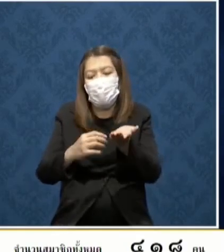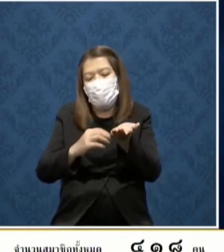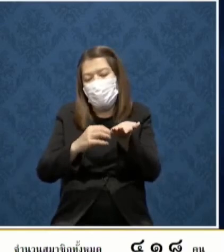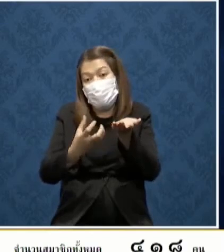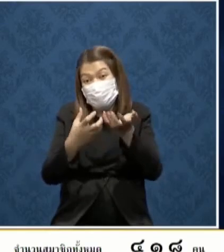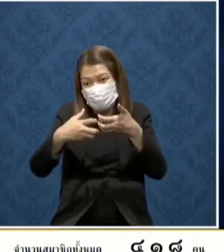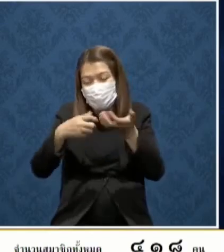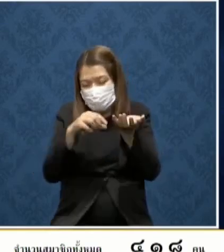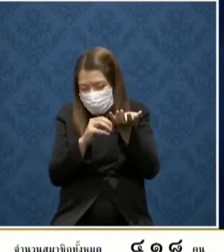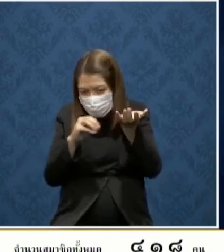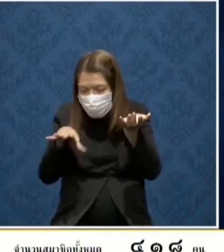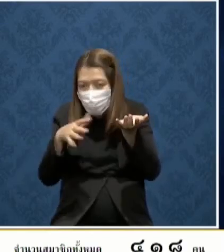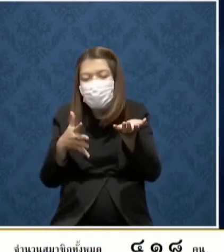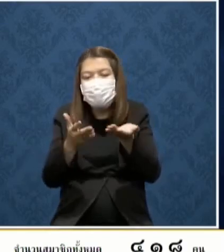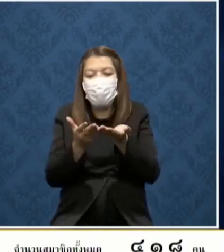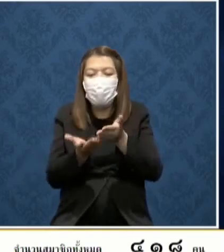ขกำลงพล